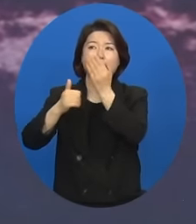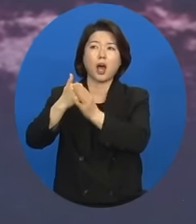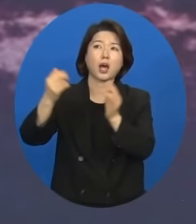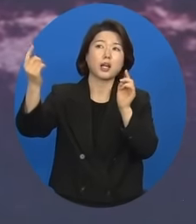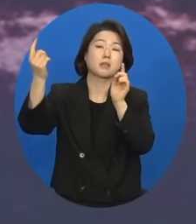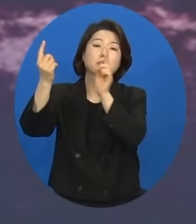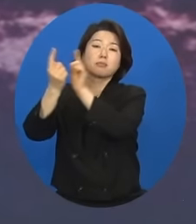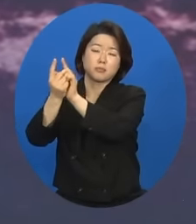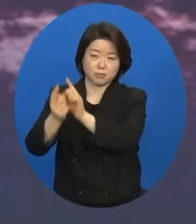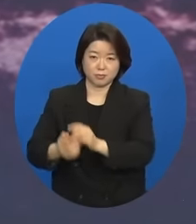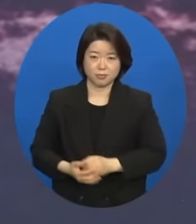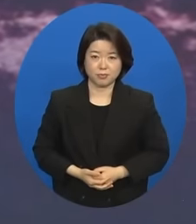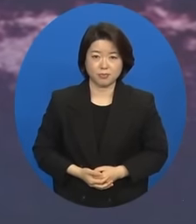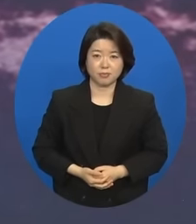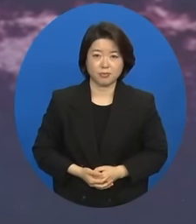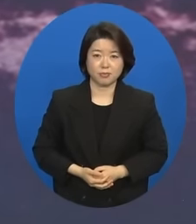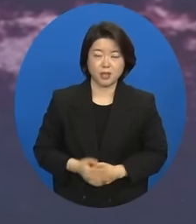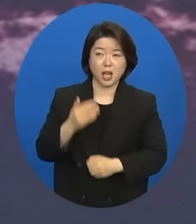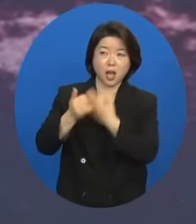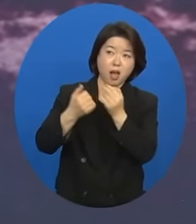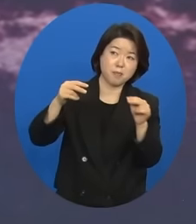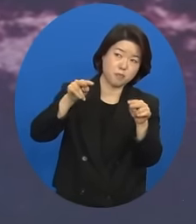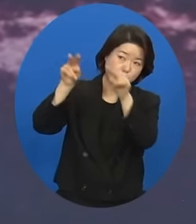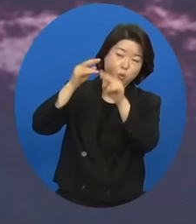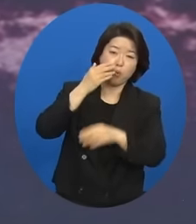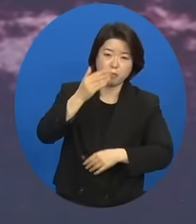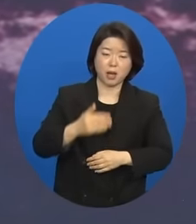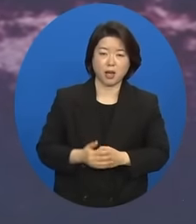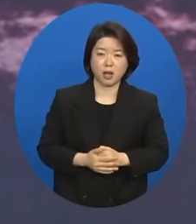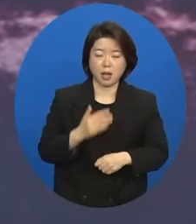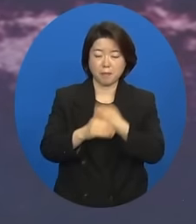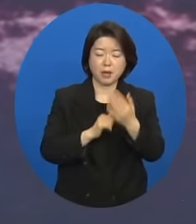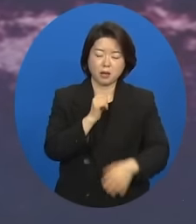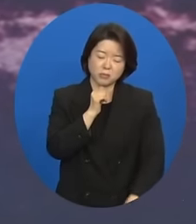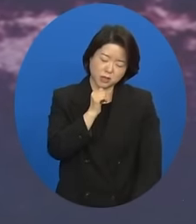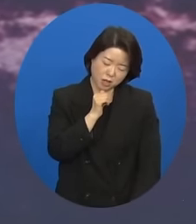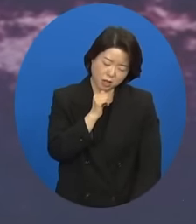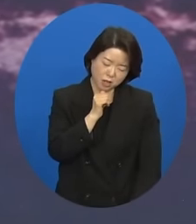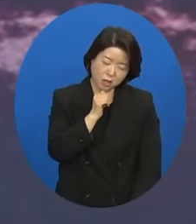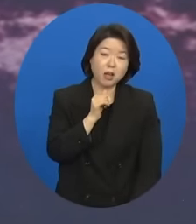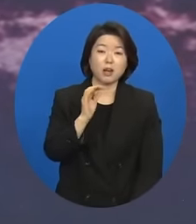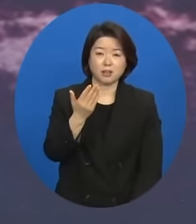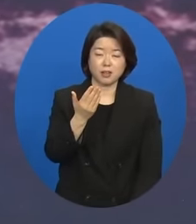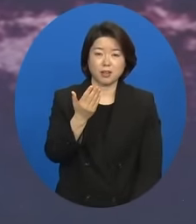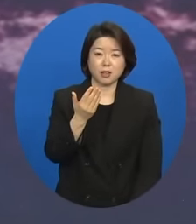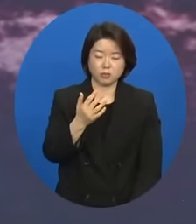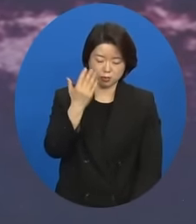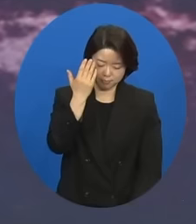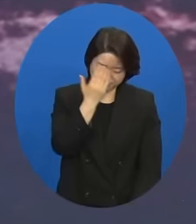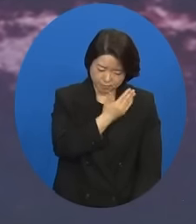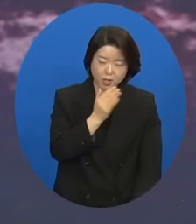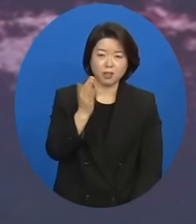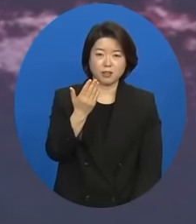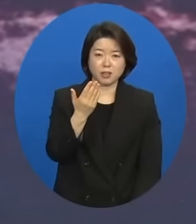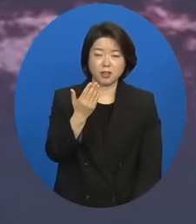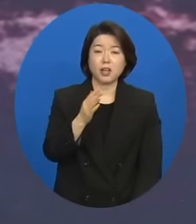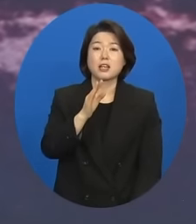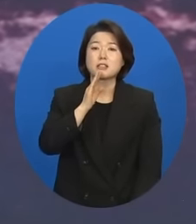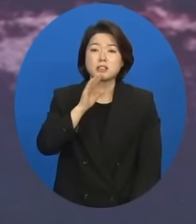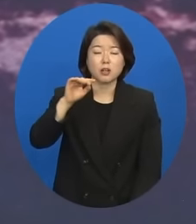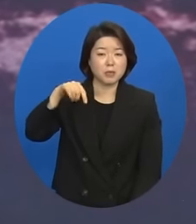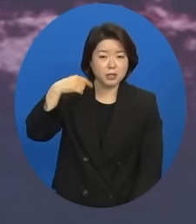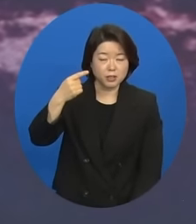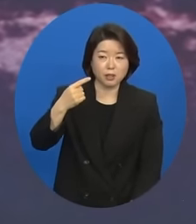것이다 그죠 하나님을 보는 거예요 그 마음이 가난해져야 돼 그 청결해야 됩니다 그래야 하나님을 보고